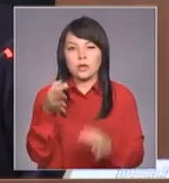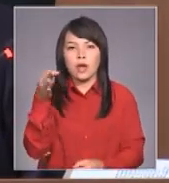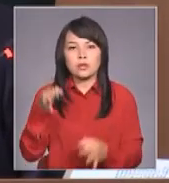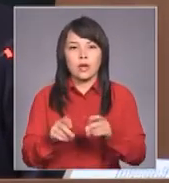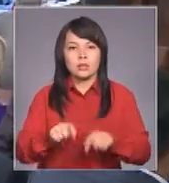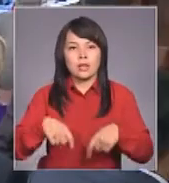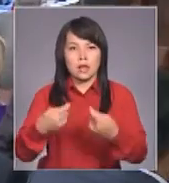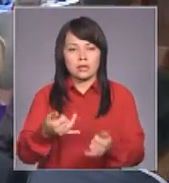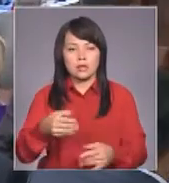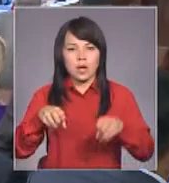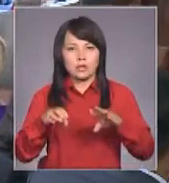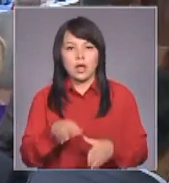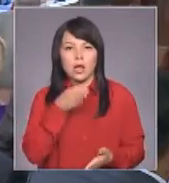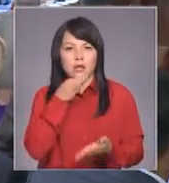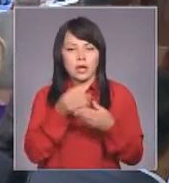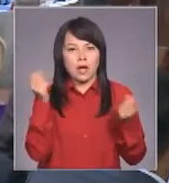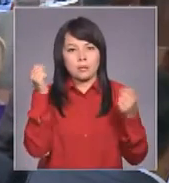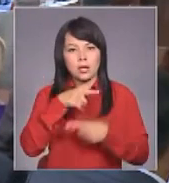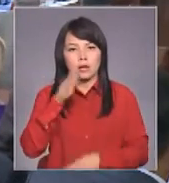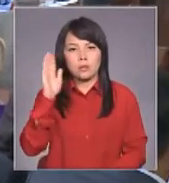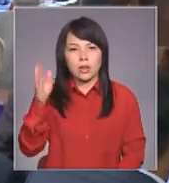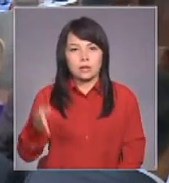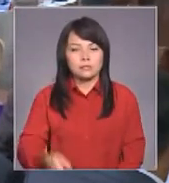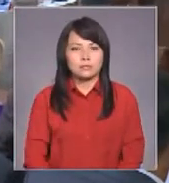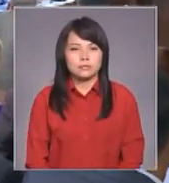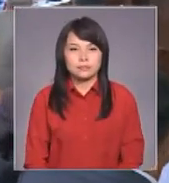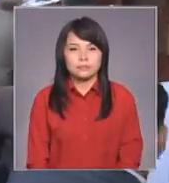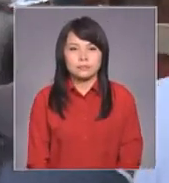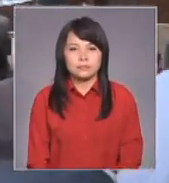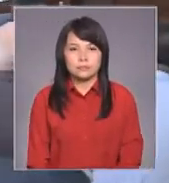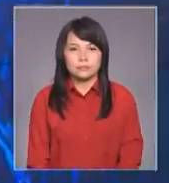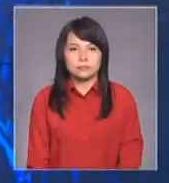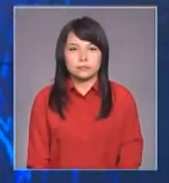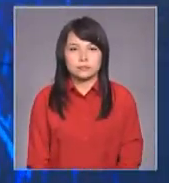шешімі жақын арада белгілі болады.